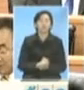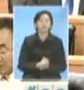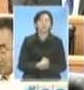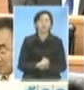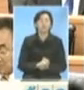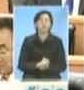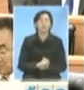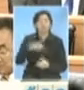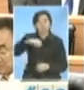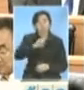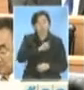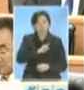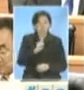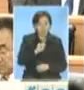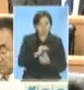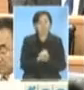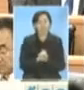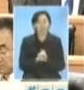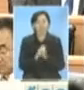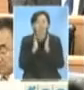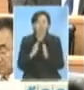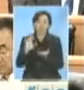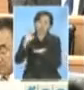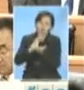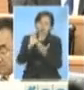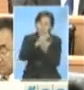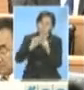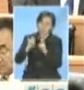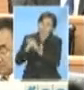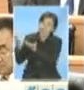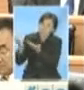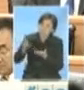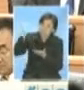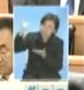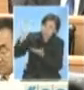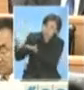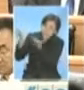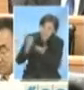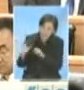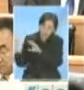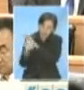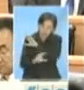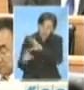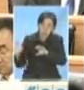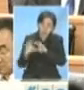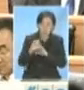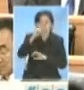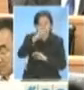หน้าที่ของเขาก็คือว่าไปชักจูงนักลงทุนจากต่างประเทศให้มาลงทุนในประเทศไทยหลังจากวิกฤตน้ำท่